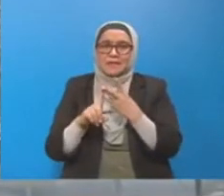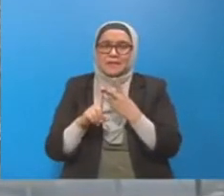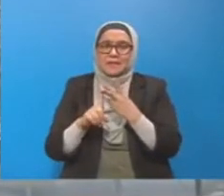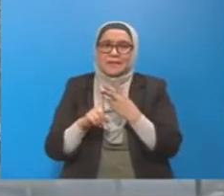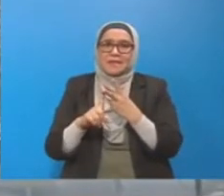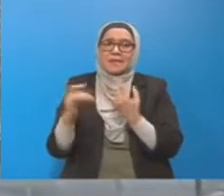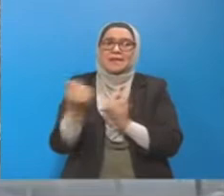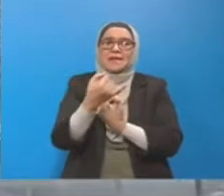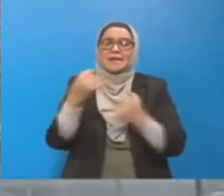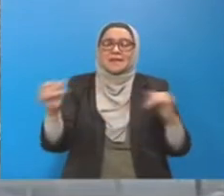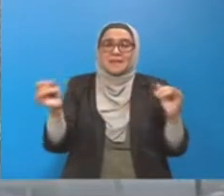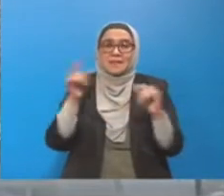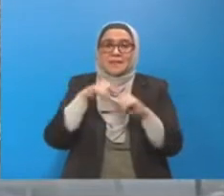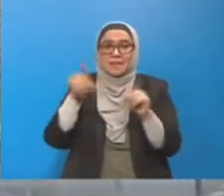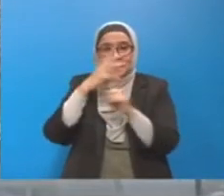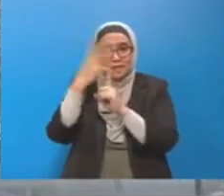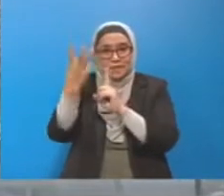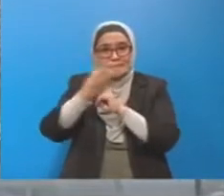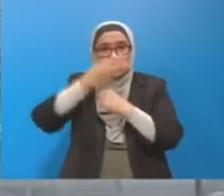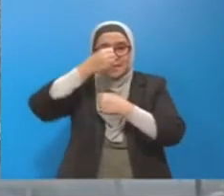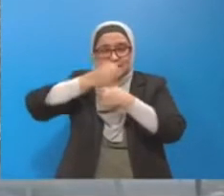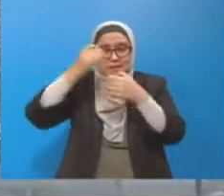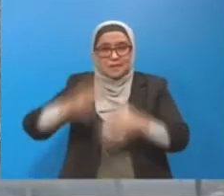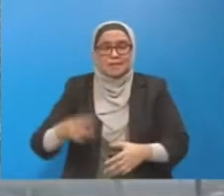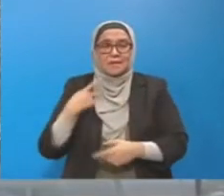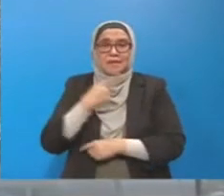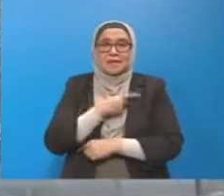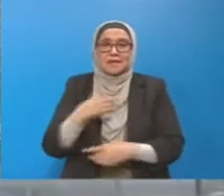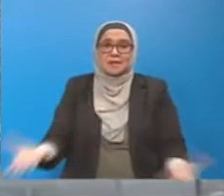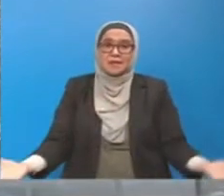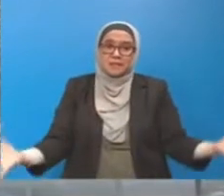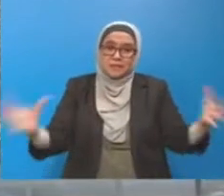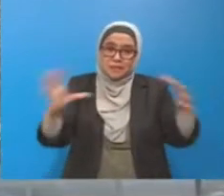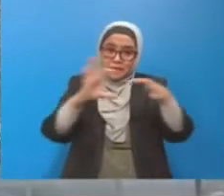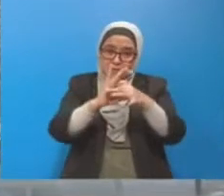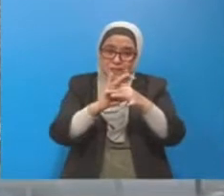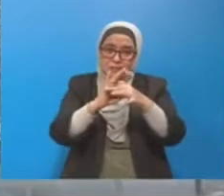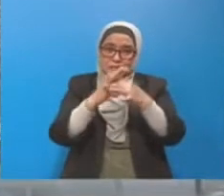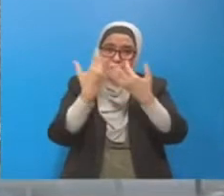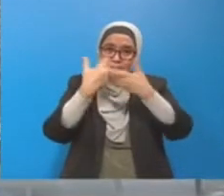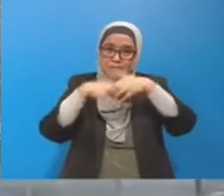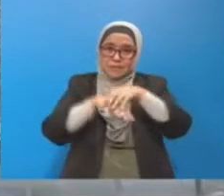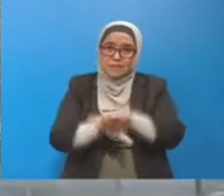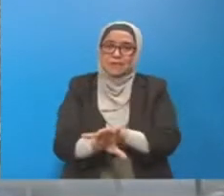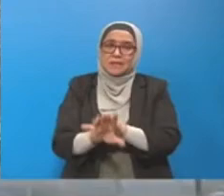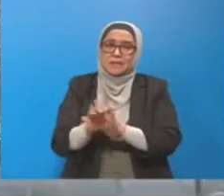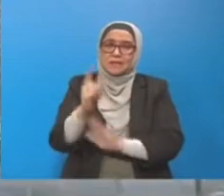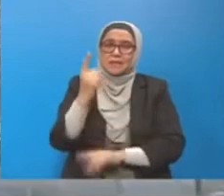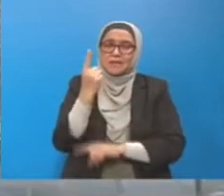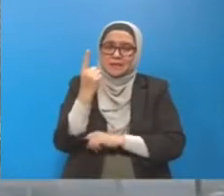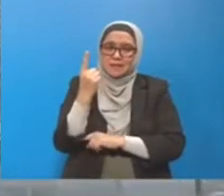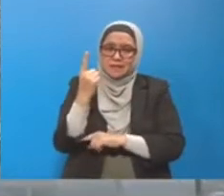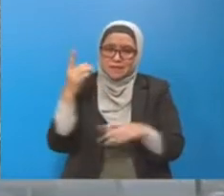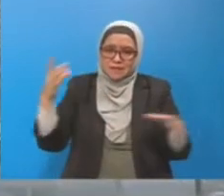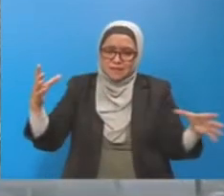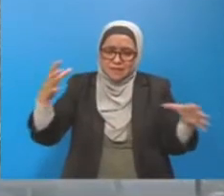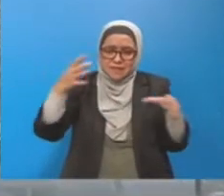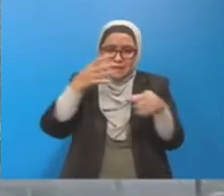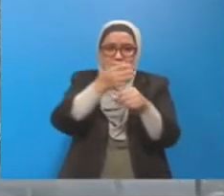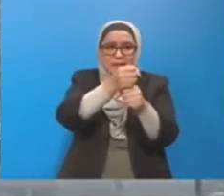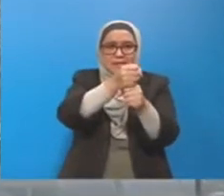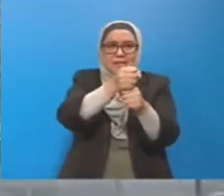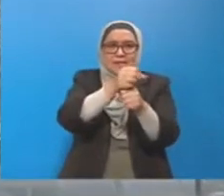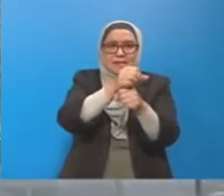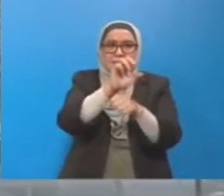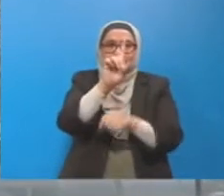kesatuan sekerja jadi kita gabungkan jabatan-jabatan ini supaya kita dapat satu conclusion data